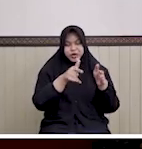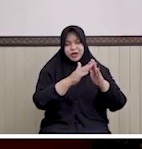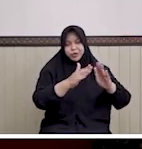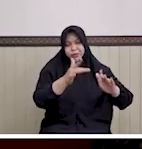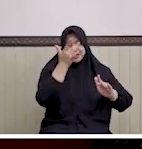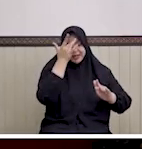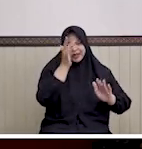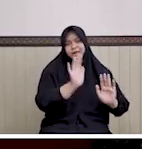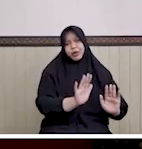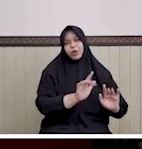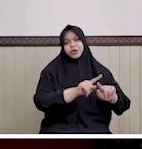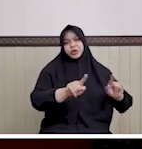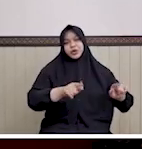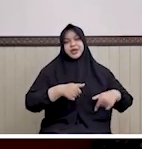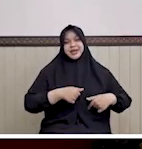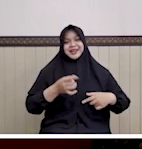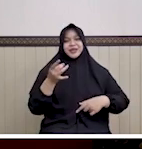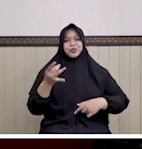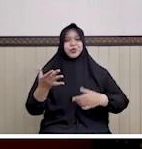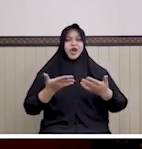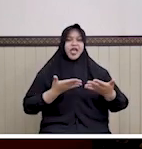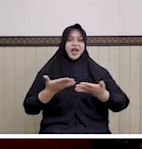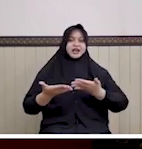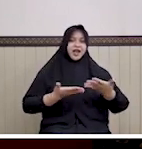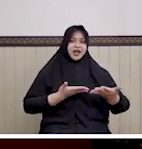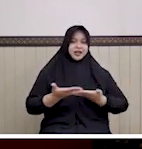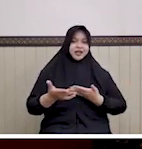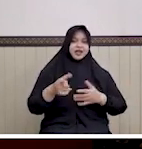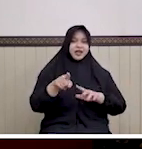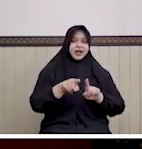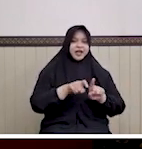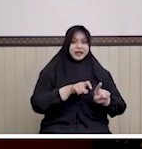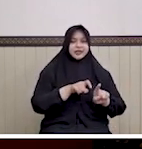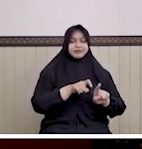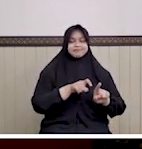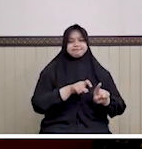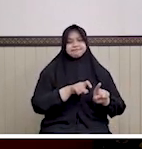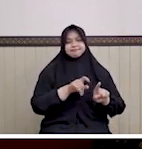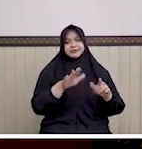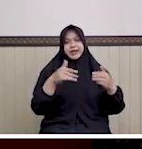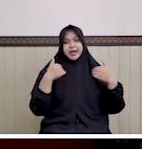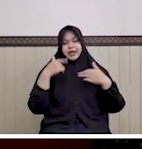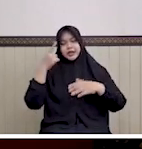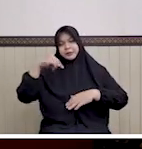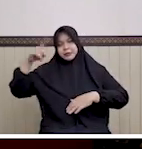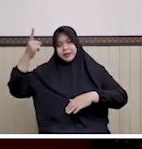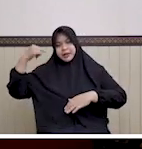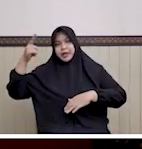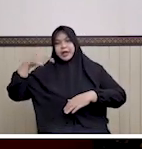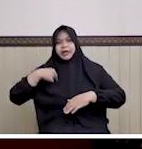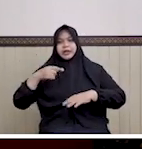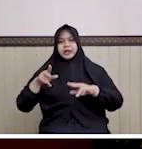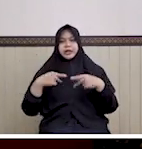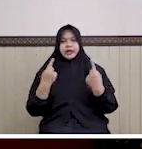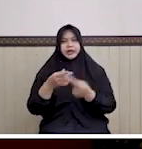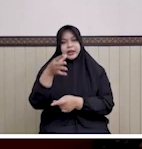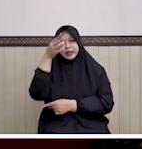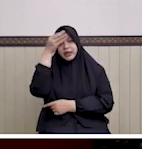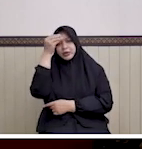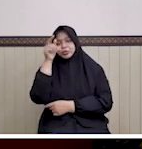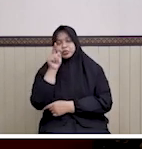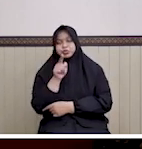jadi ini kemudahan layanan ya kemudian layanan dari apa yang ada di wilayah kita ketahui